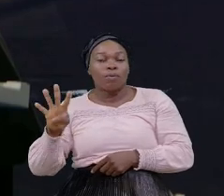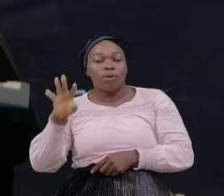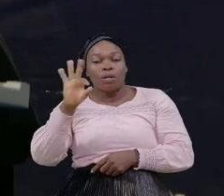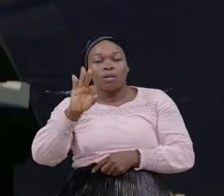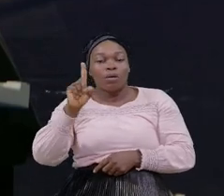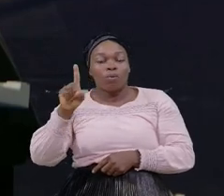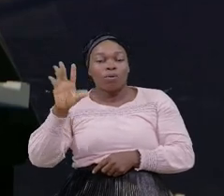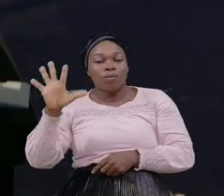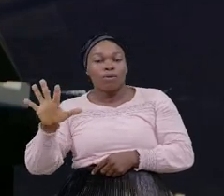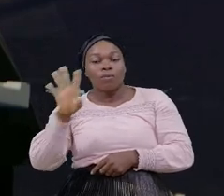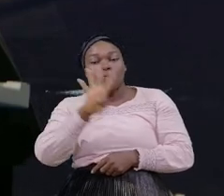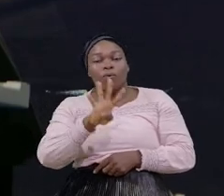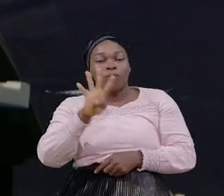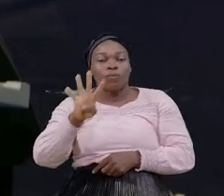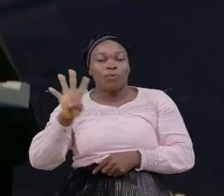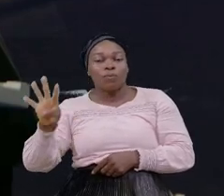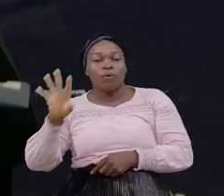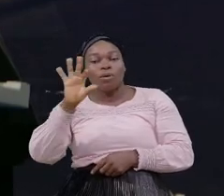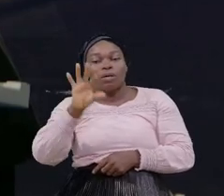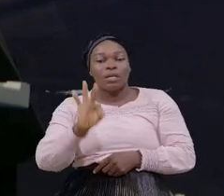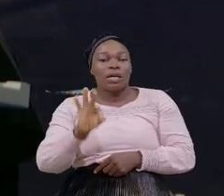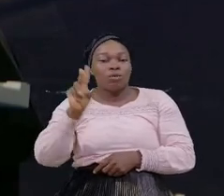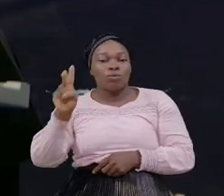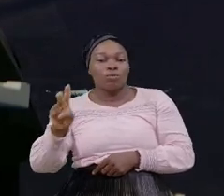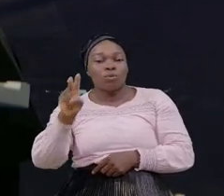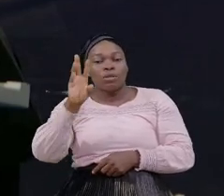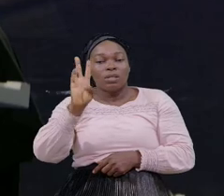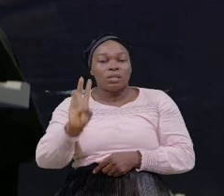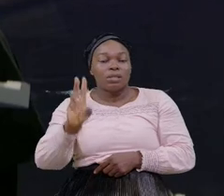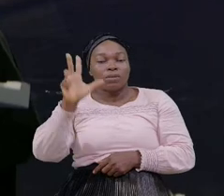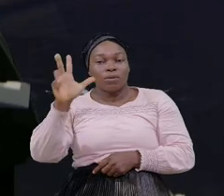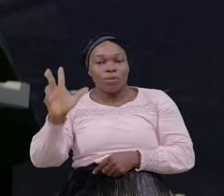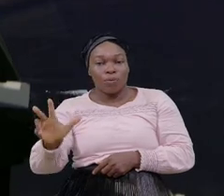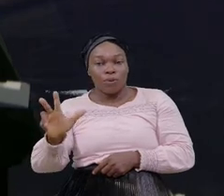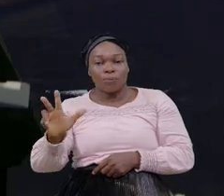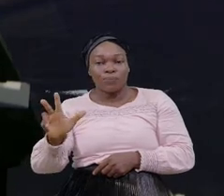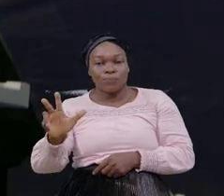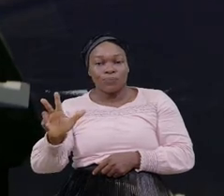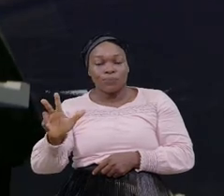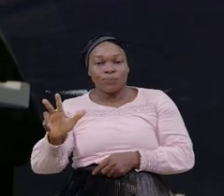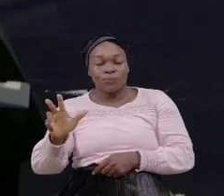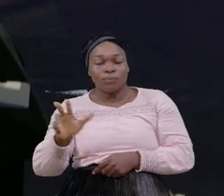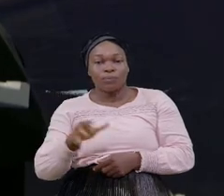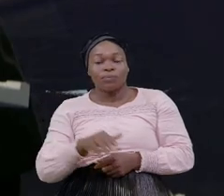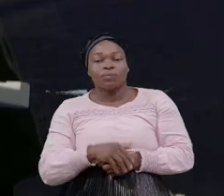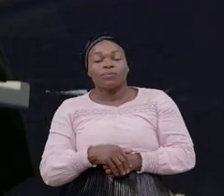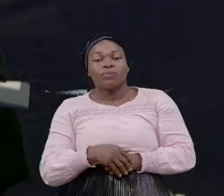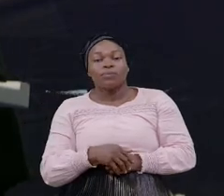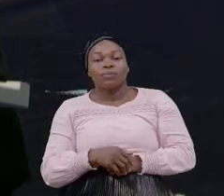91 54 44 92 63.